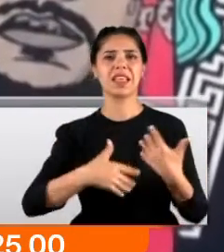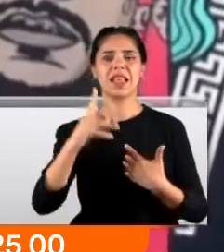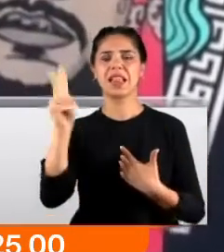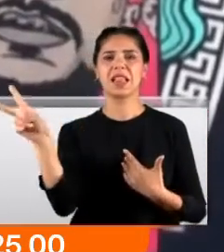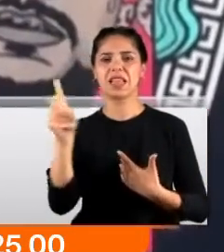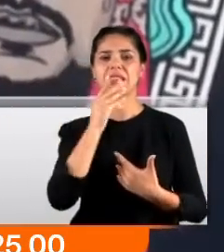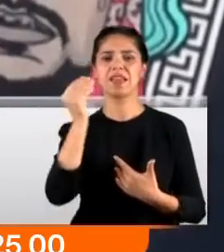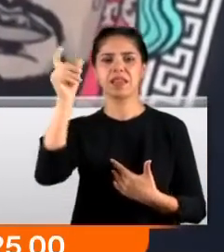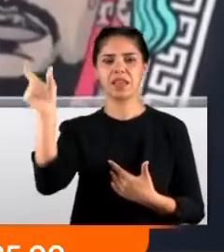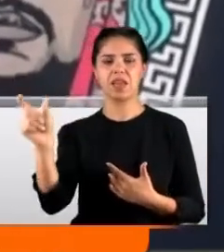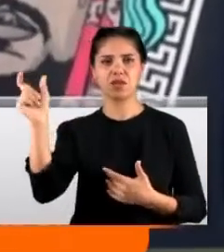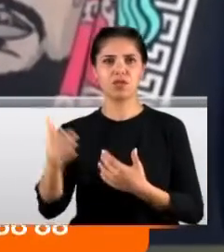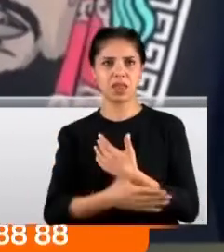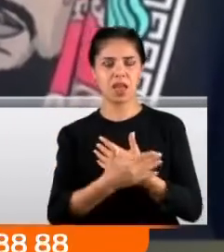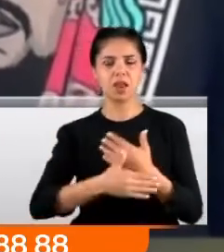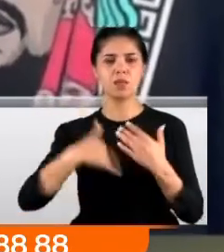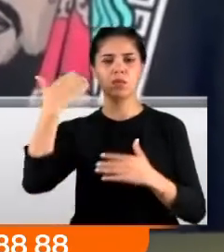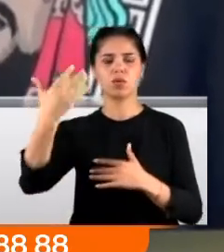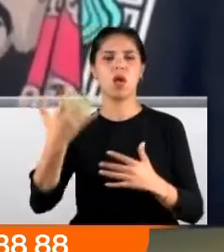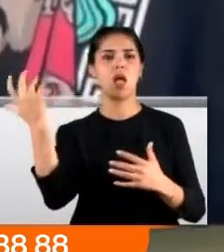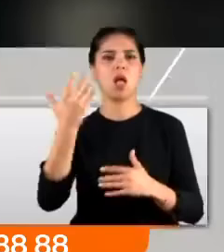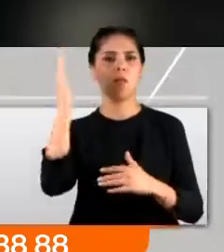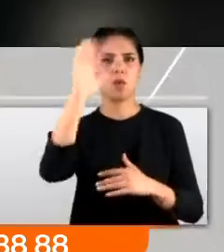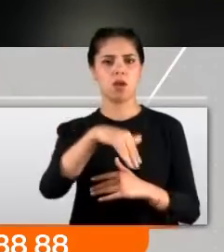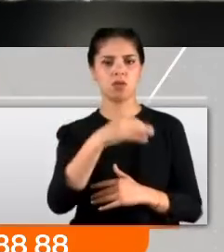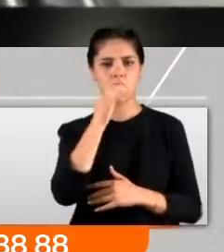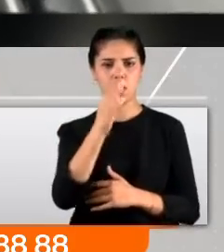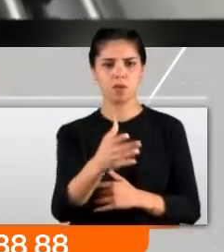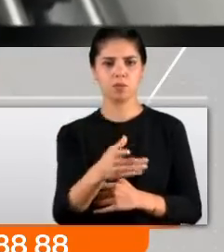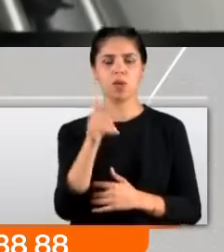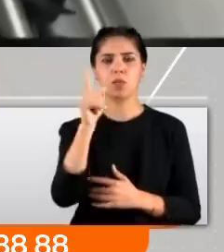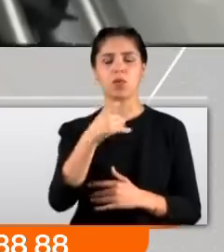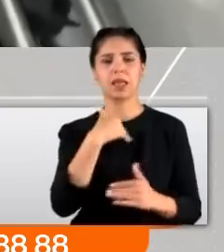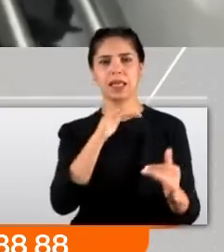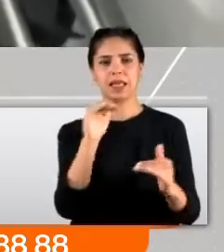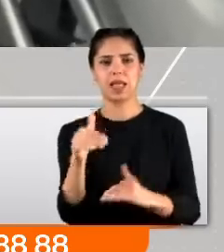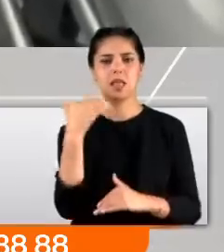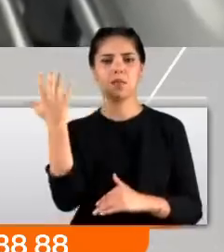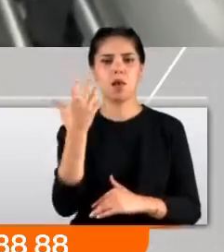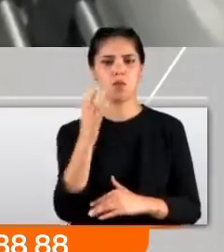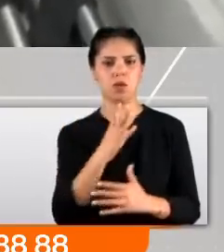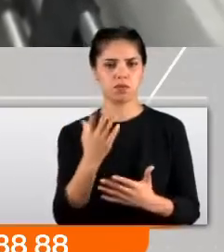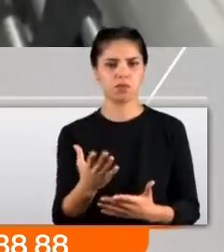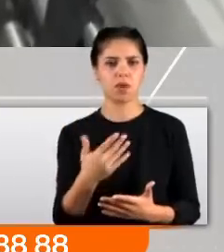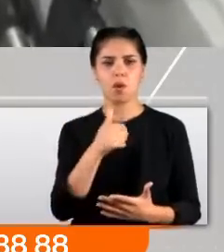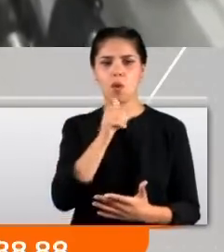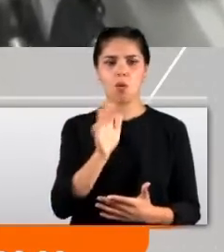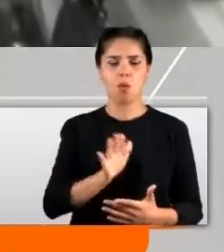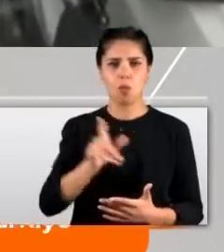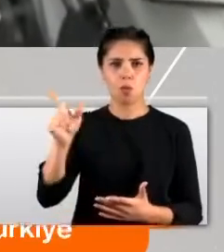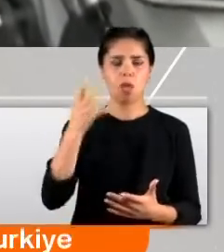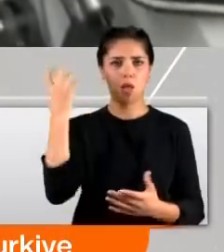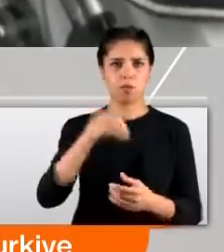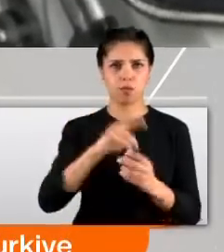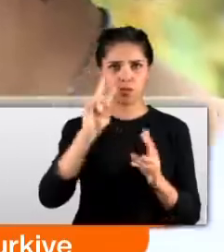ilk müdahaleyi yaptı. Ardından da olay yerine ambulans çağrıldı. Hemen olay yerine geldiğimde ambulans vardı. Siz oğlunuzu ambulansta mı